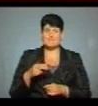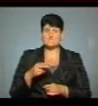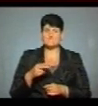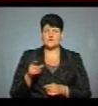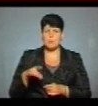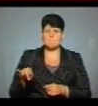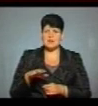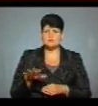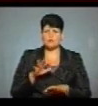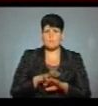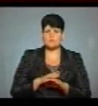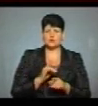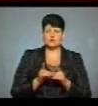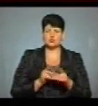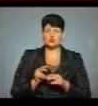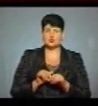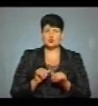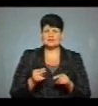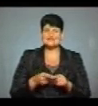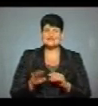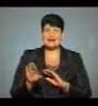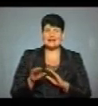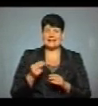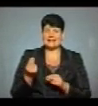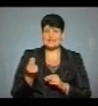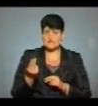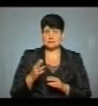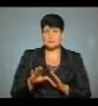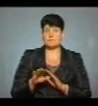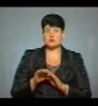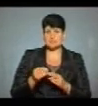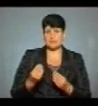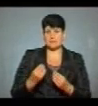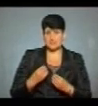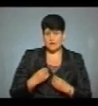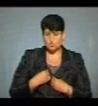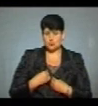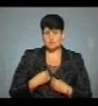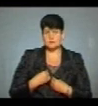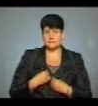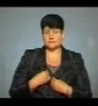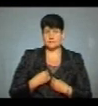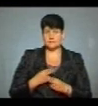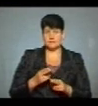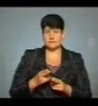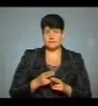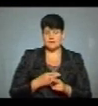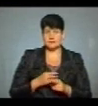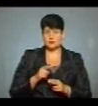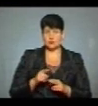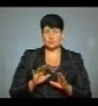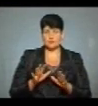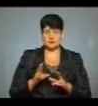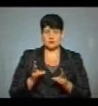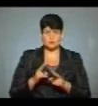реконструкції та розвитку, власне, це кредит, ми позичаємо, нам дають без того моменту, що